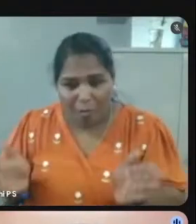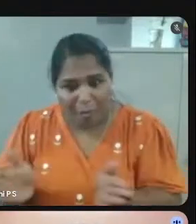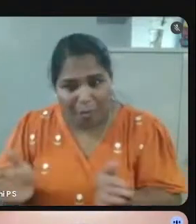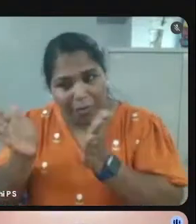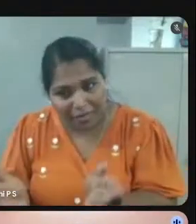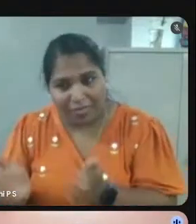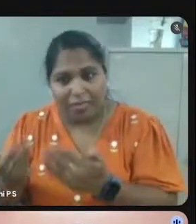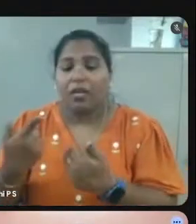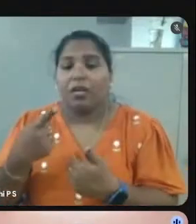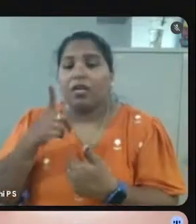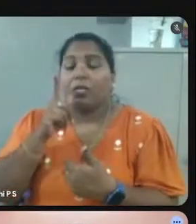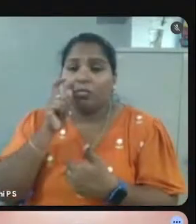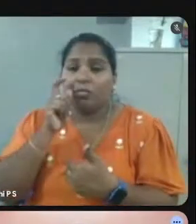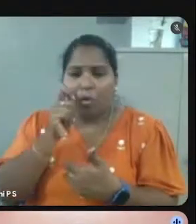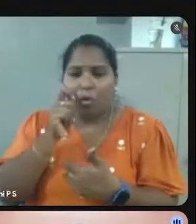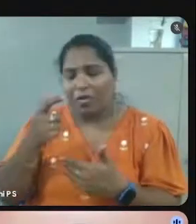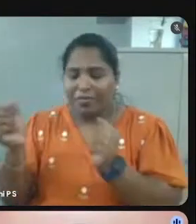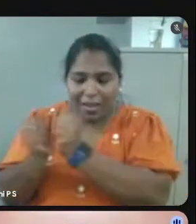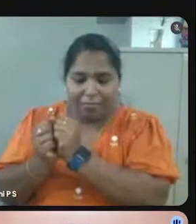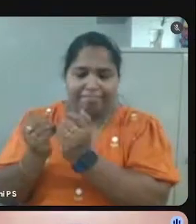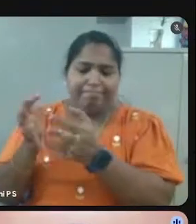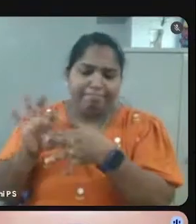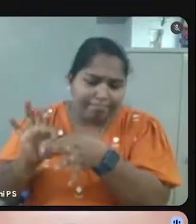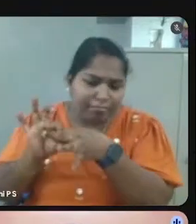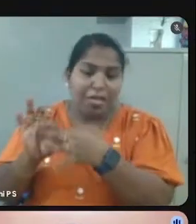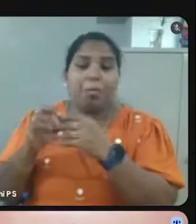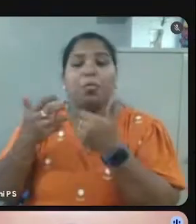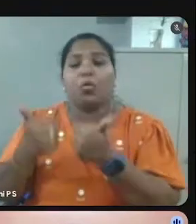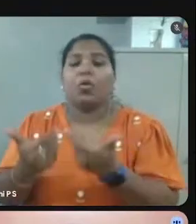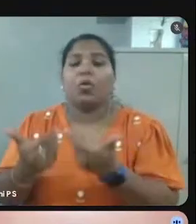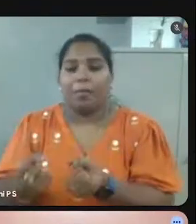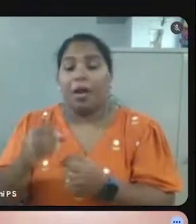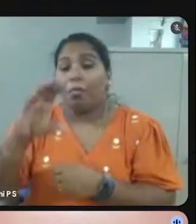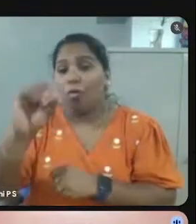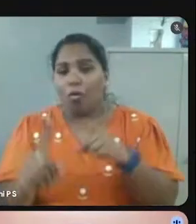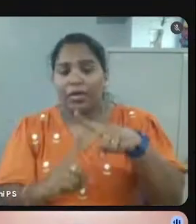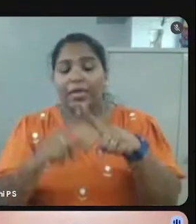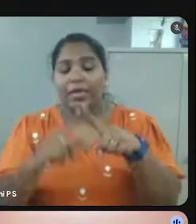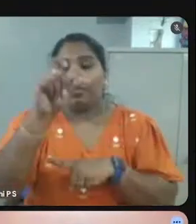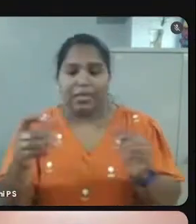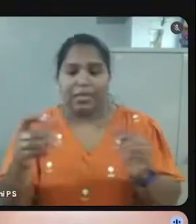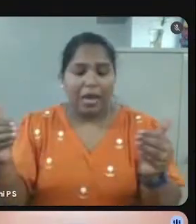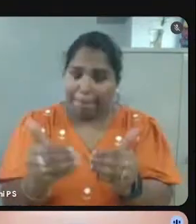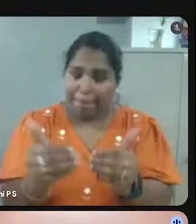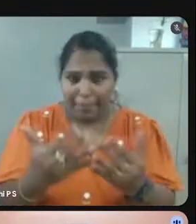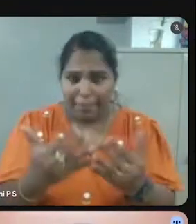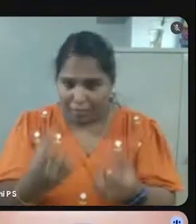പാർട്ട്ണറോട് അടുത്ത പാർട്ട്ണറോട് കുറച്ച് കൗൺസിലിംഗ് ചെയ്യാറുള്ള കാര്യം ഉണ്ടാവും. അതൊരു ഓക്യുപേഷൻ തെറപ്പിസ്റ്റ് നമുക്ക് കൺസൾട്ട് ചെയ്താലോ